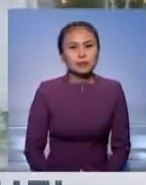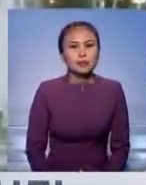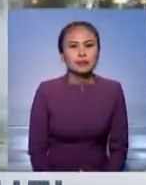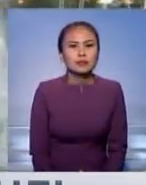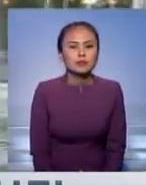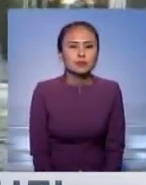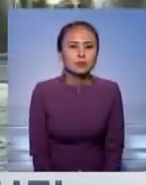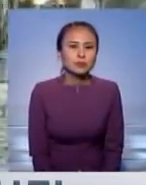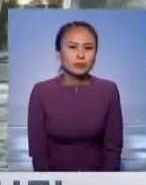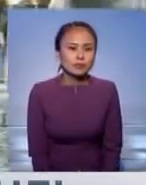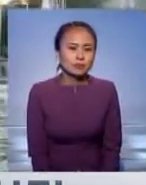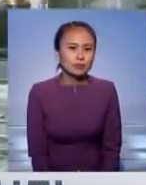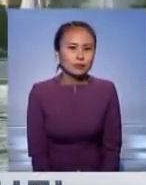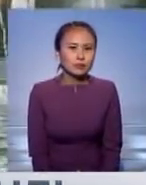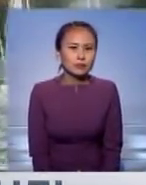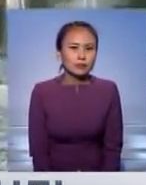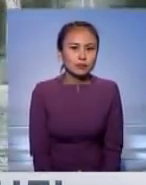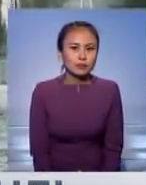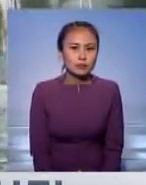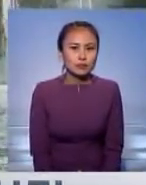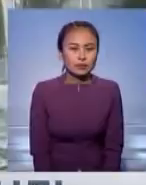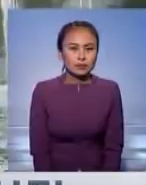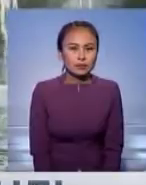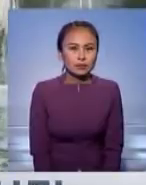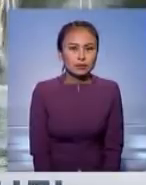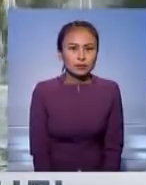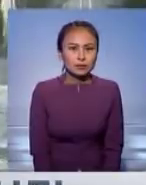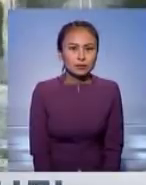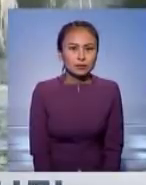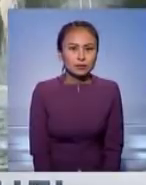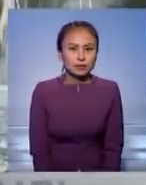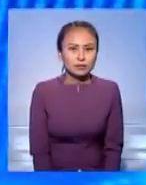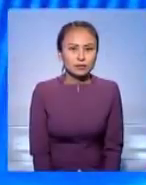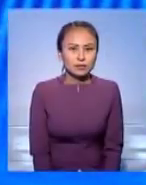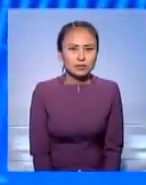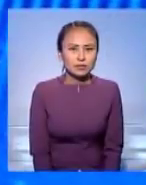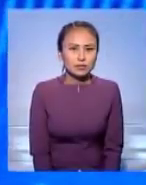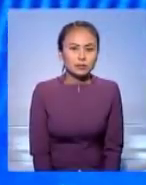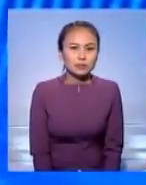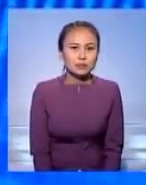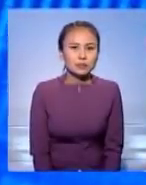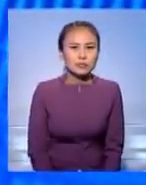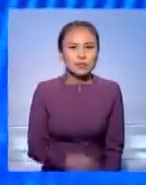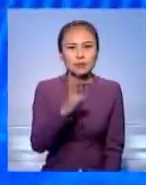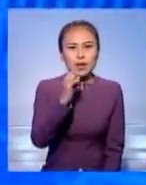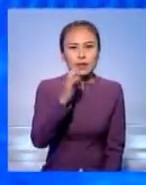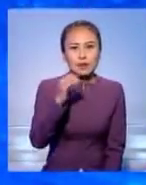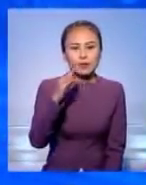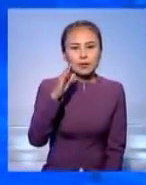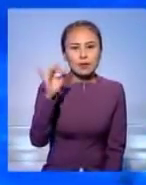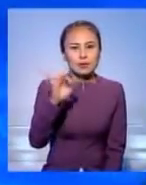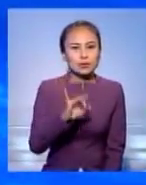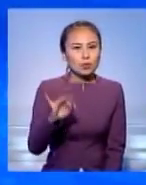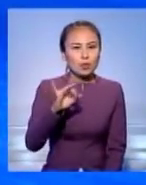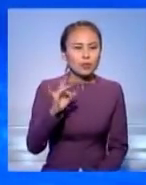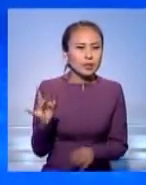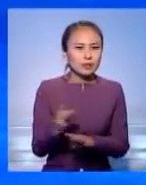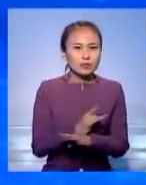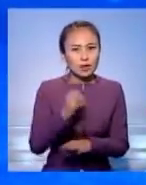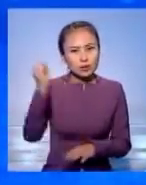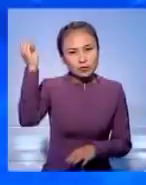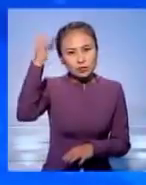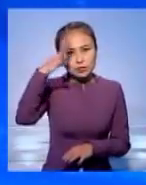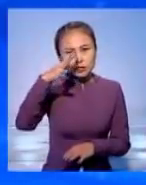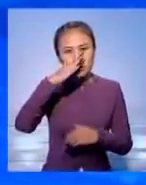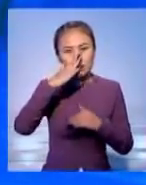Қанат Еңсебаев, Руслан Айтмамбетов, Қызылорда, Хабар 24. НАСА тарихта алғаш рет күн атмосферасына